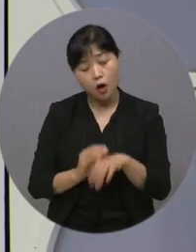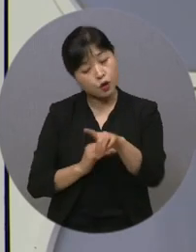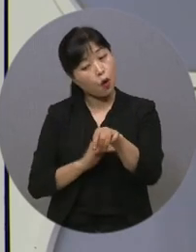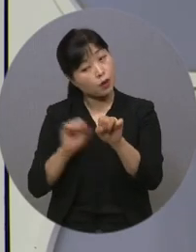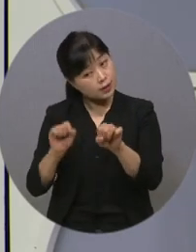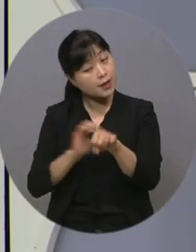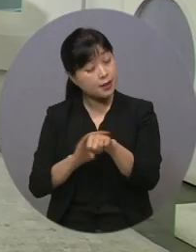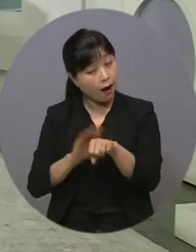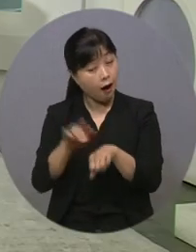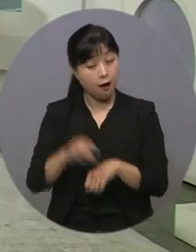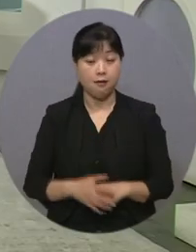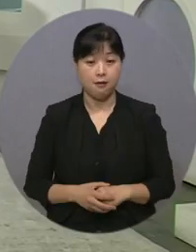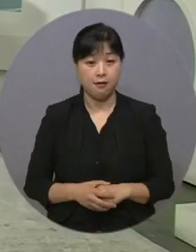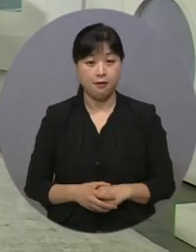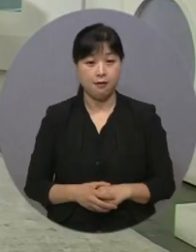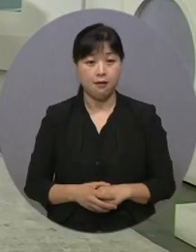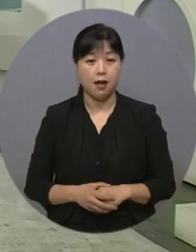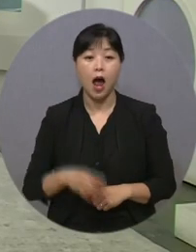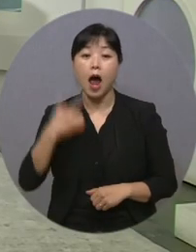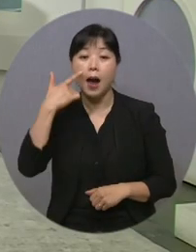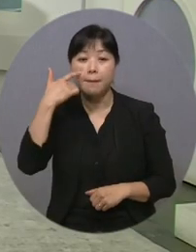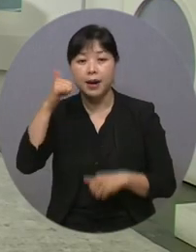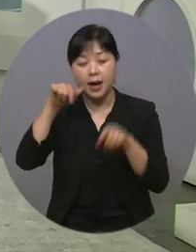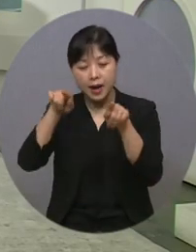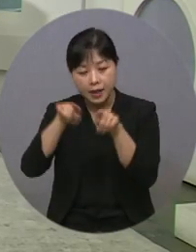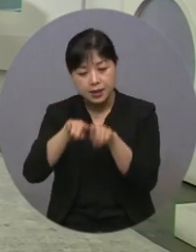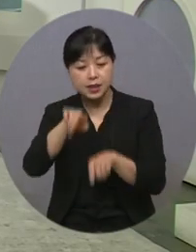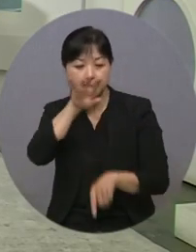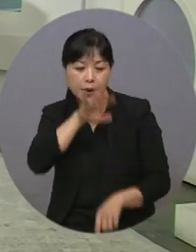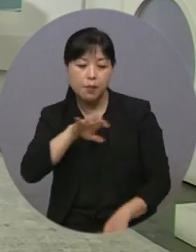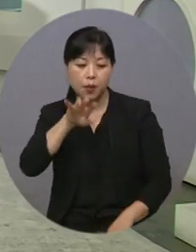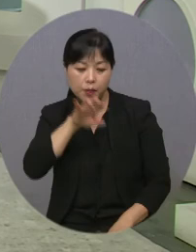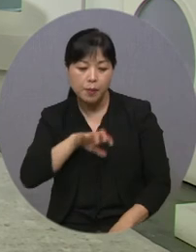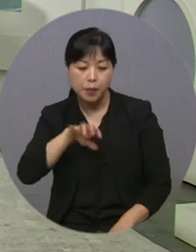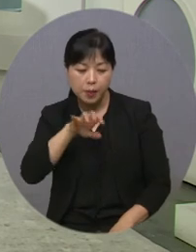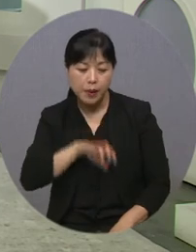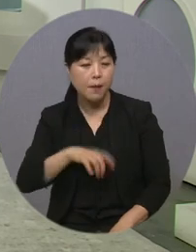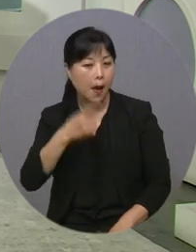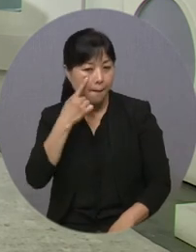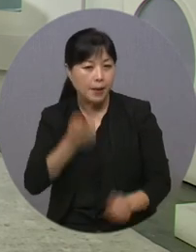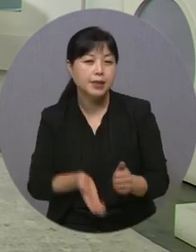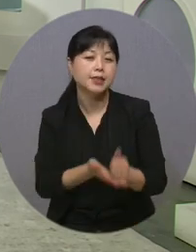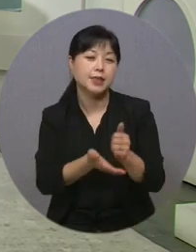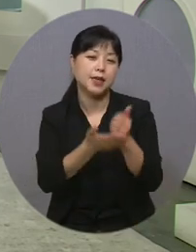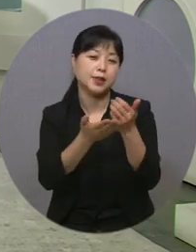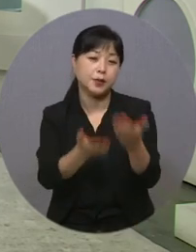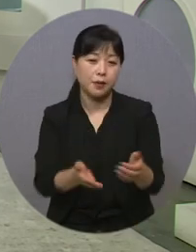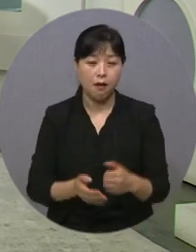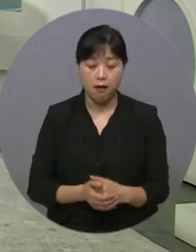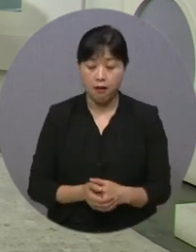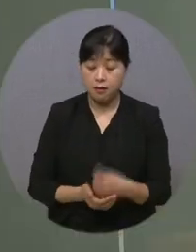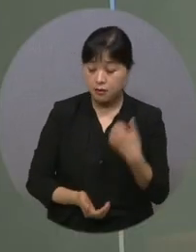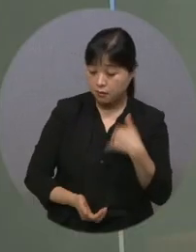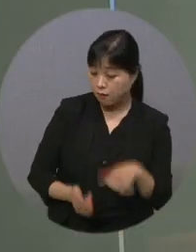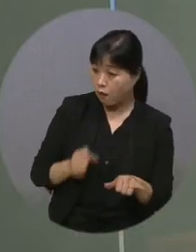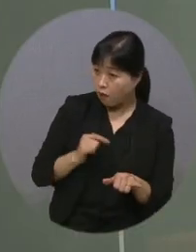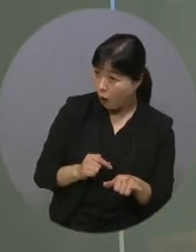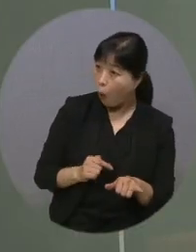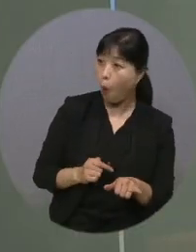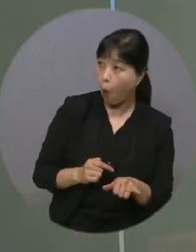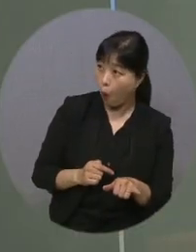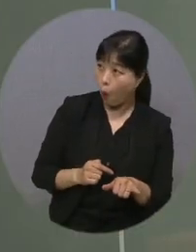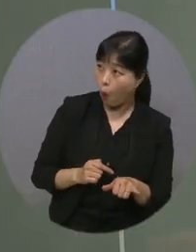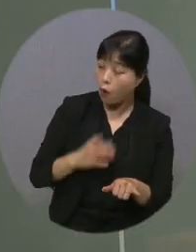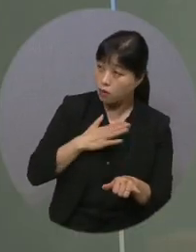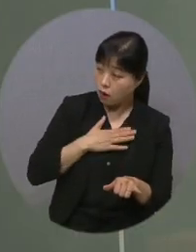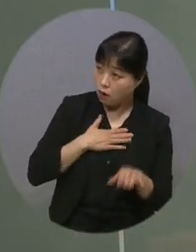잘하더라? 아빠랑 같이 그거를 반복해서 하십시오. 그러면 스스로 이 아이가 그러는 줄